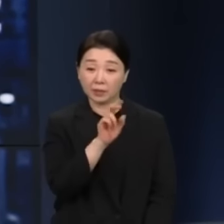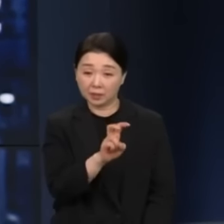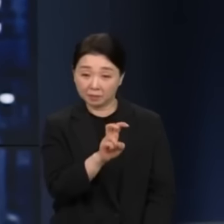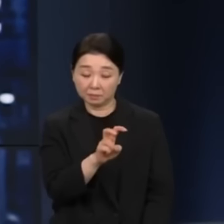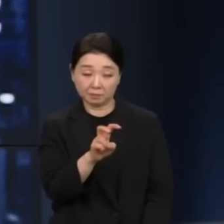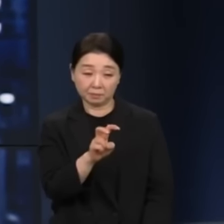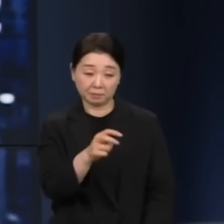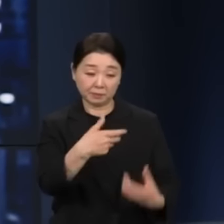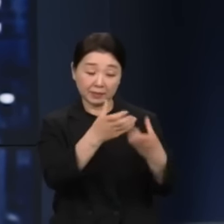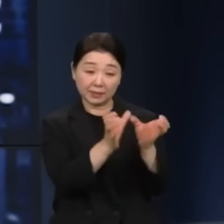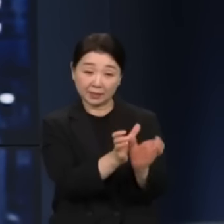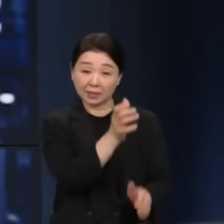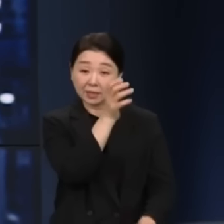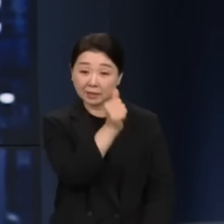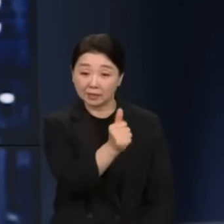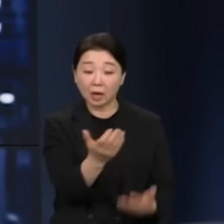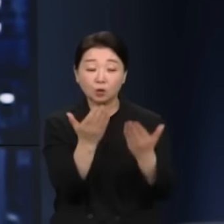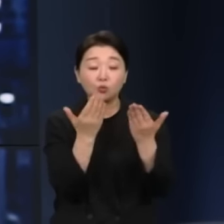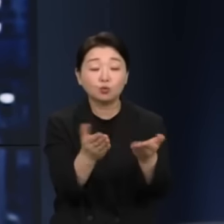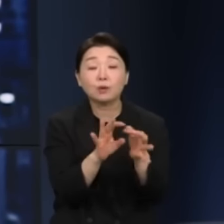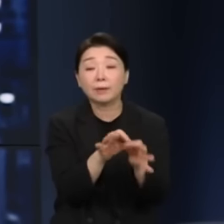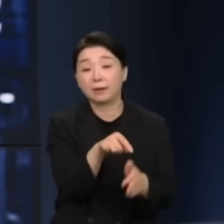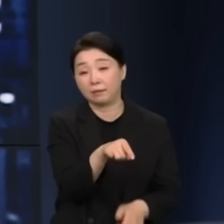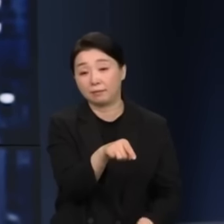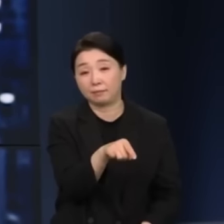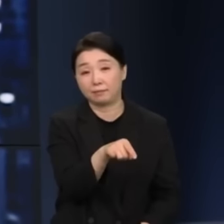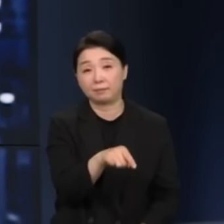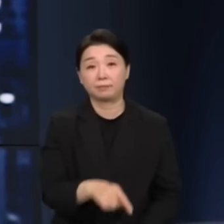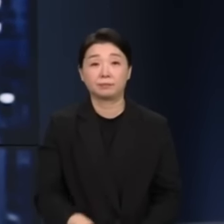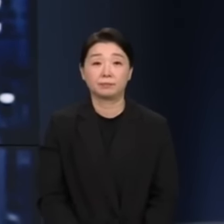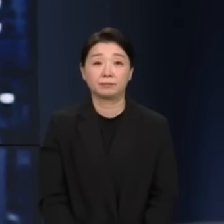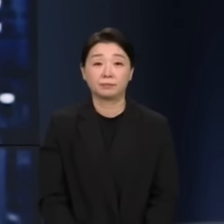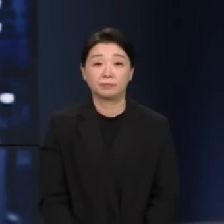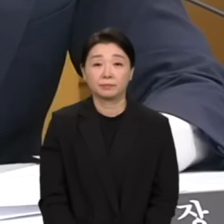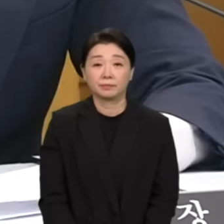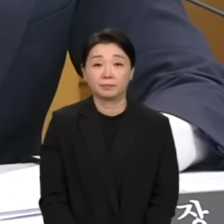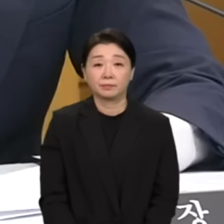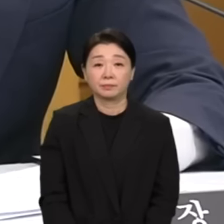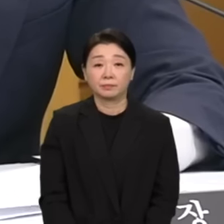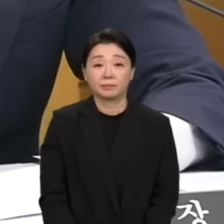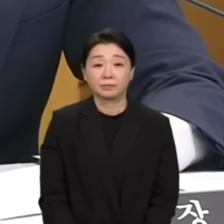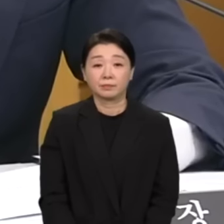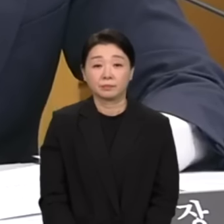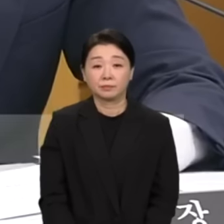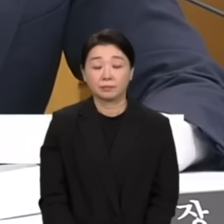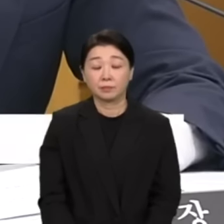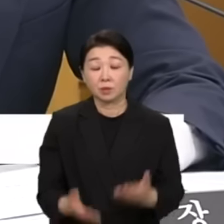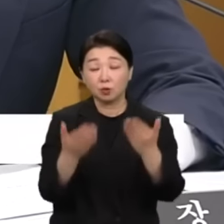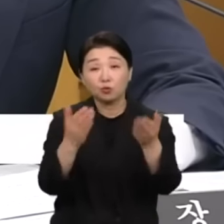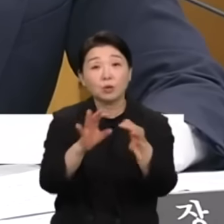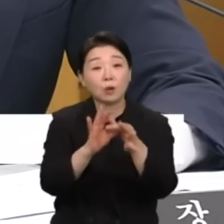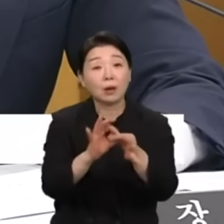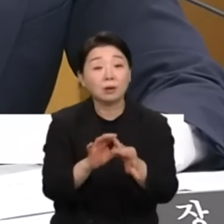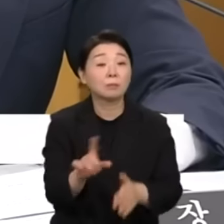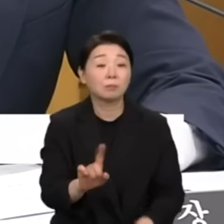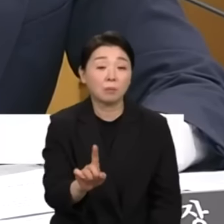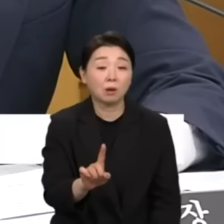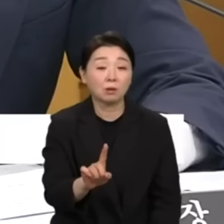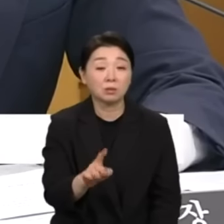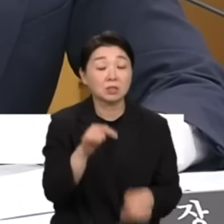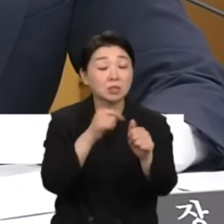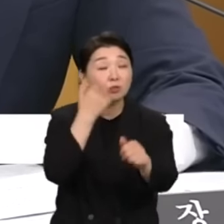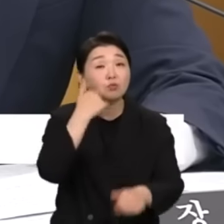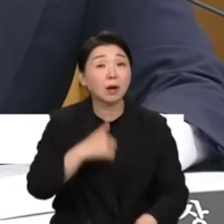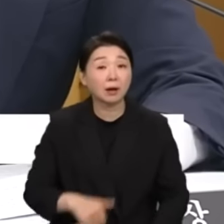사단장의 휴가 처리에 대한 증언입니다. 들어보시죠. 휴가 처리에 대한 지시. 그 부분은 누굽니까?